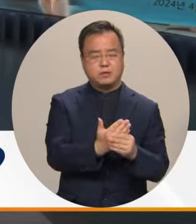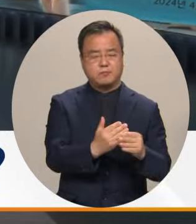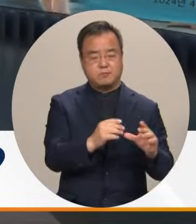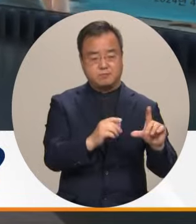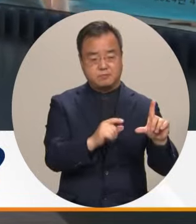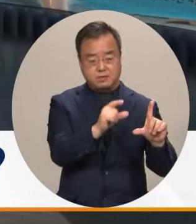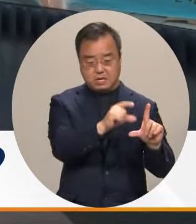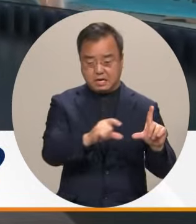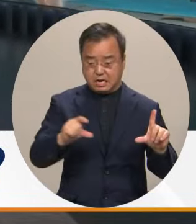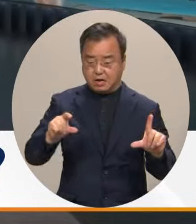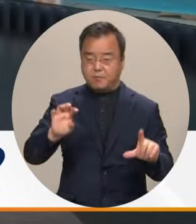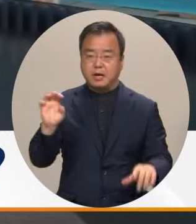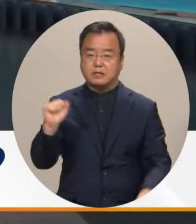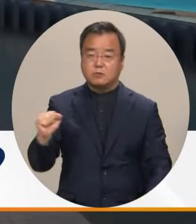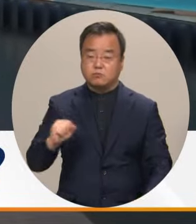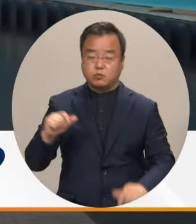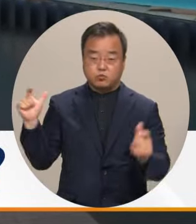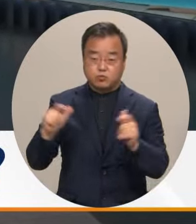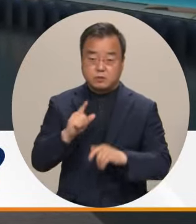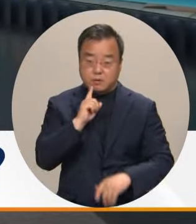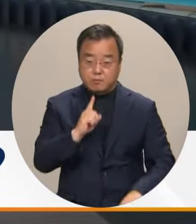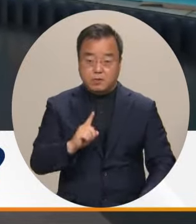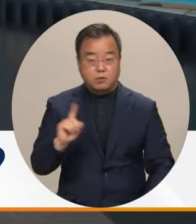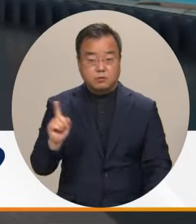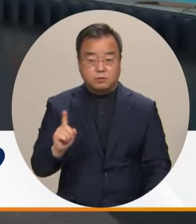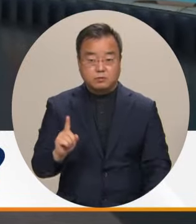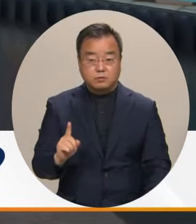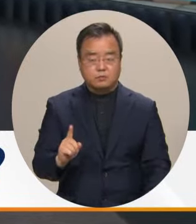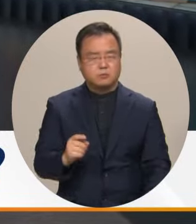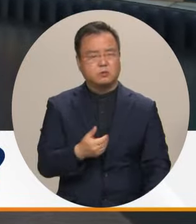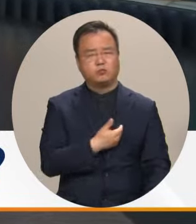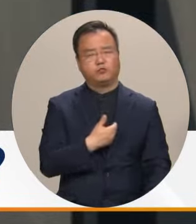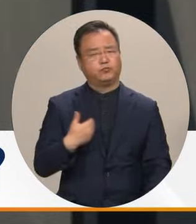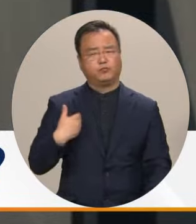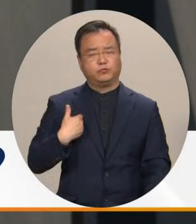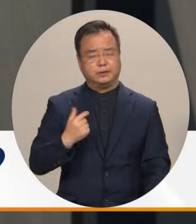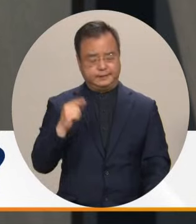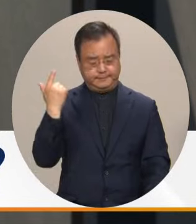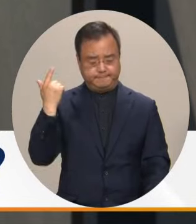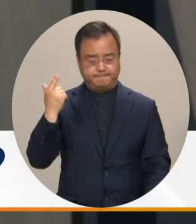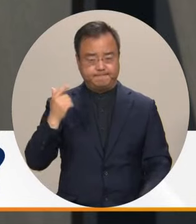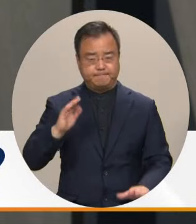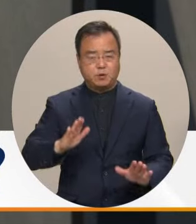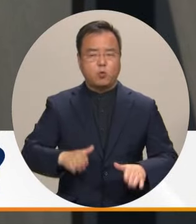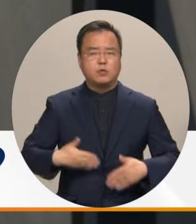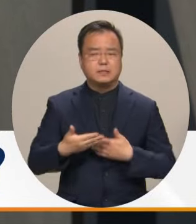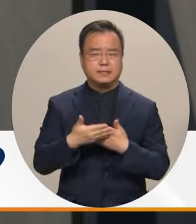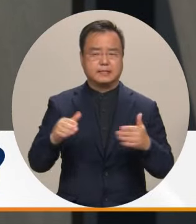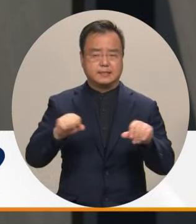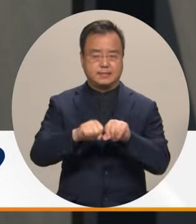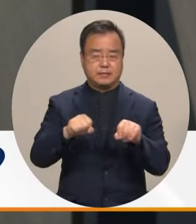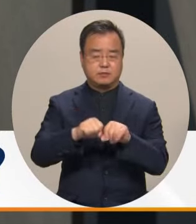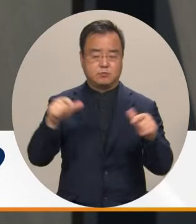이것으로는부족한가요?아니요,그것으로는충분하지않습니다. 온실가스감축목표에서가장중요한것은